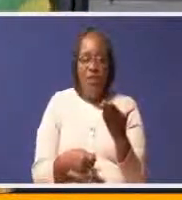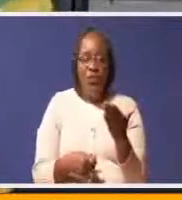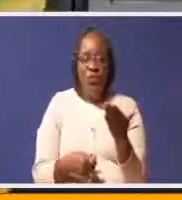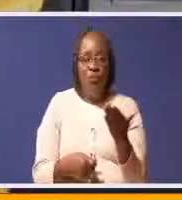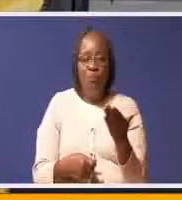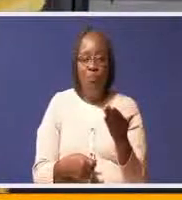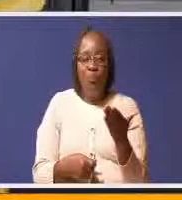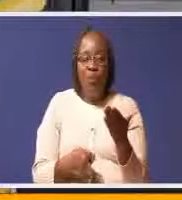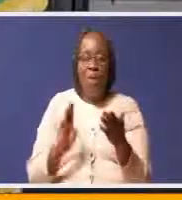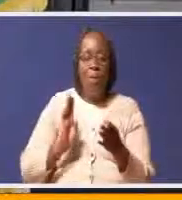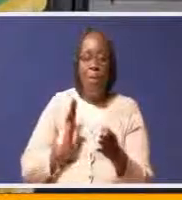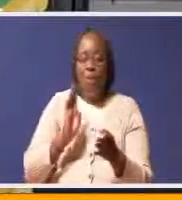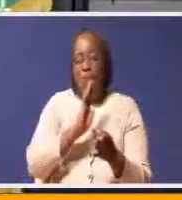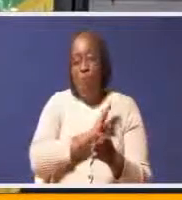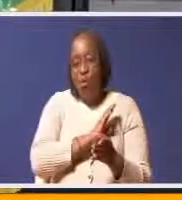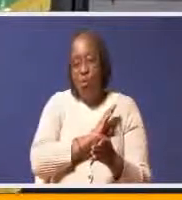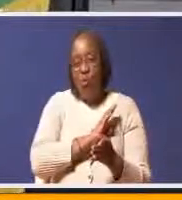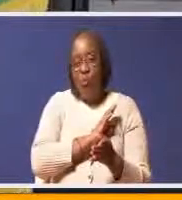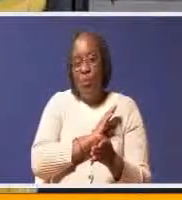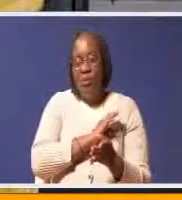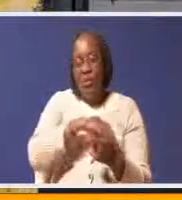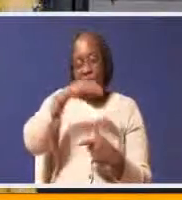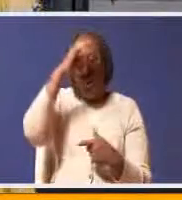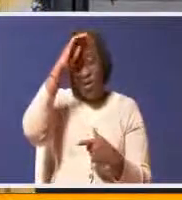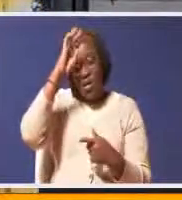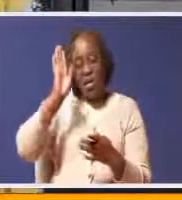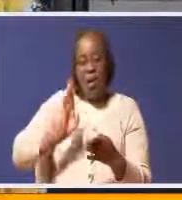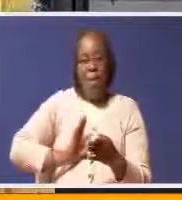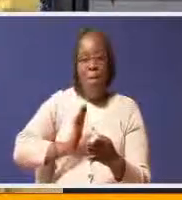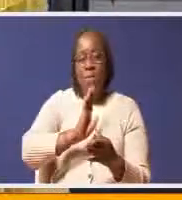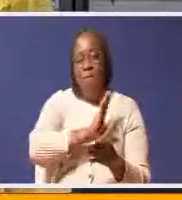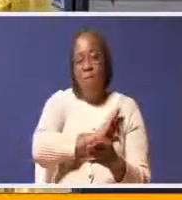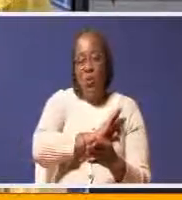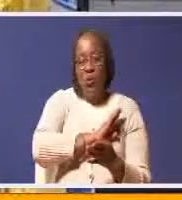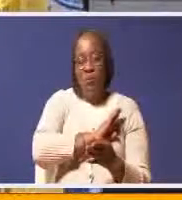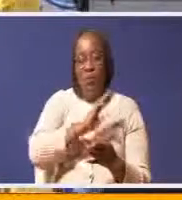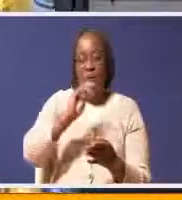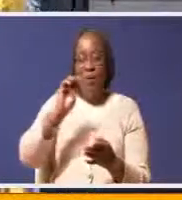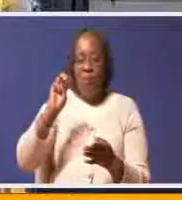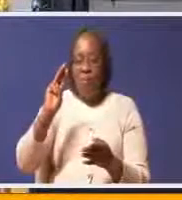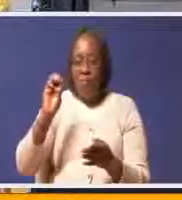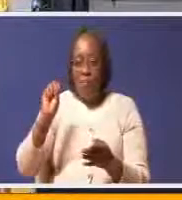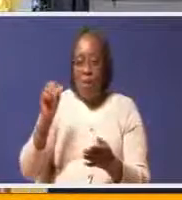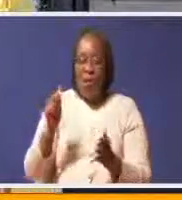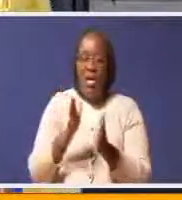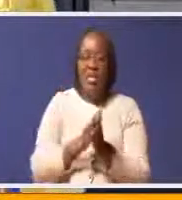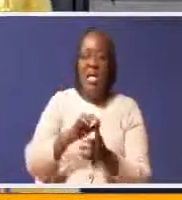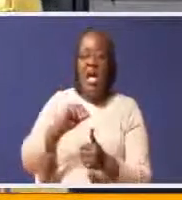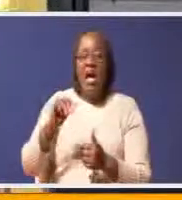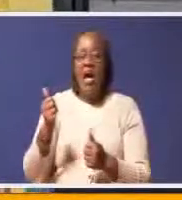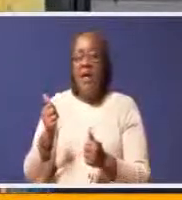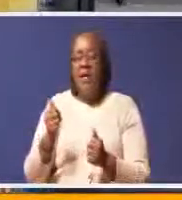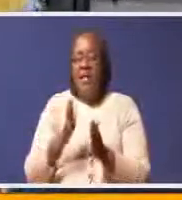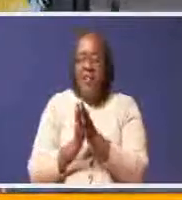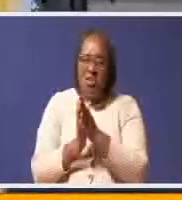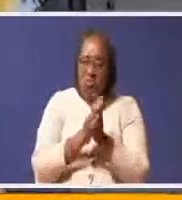revenue board, mantoja alcoholic board, mantoja mewas, mantoja other saga siri kuona kuwe